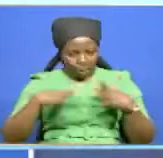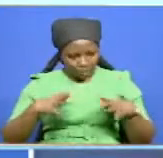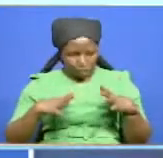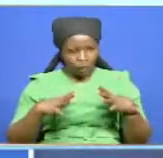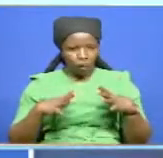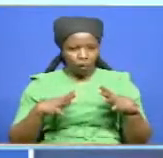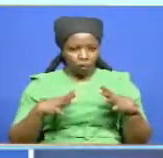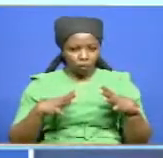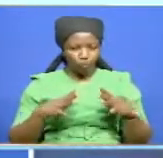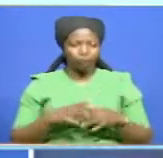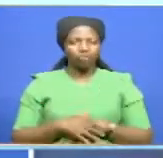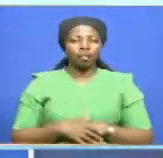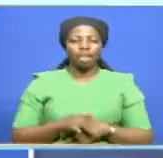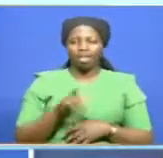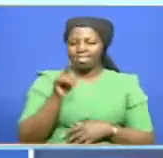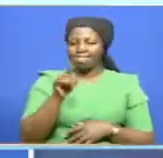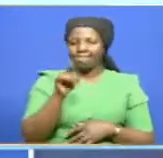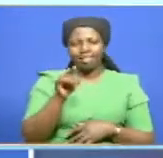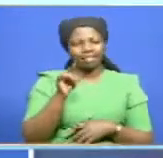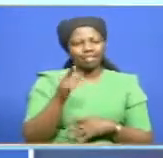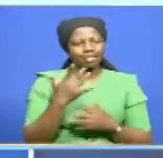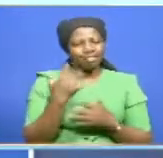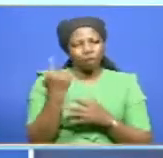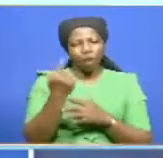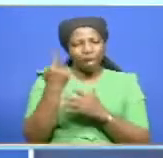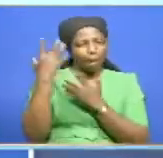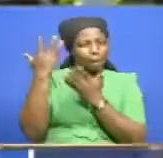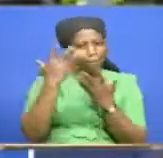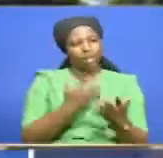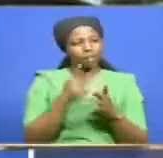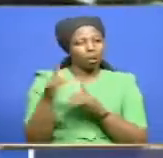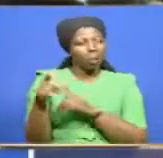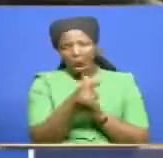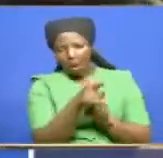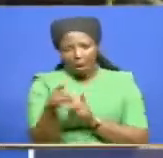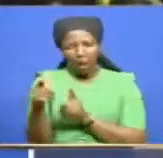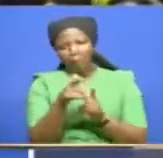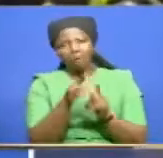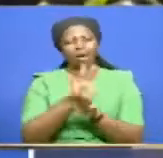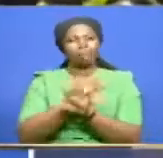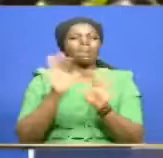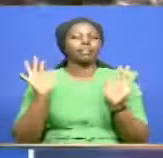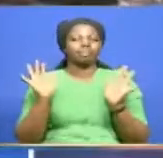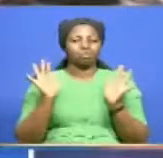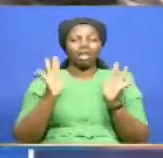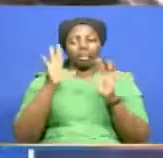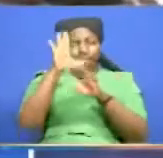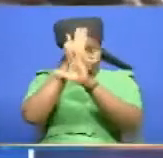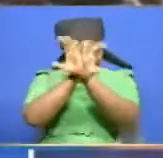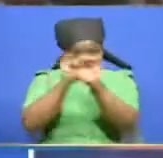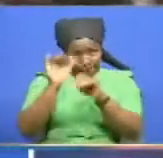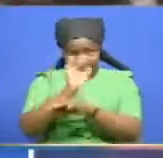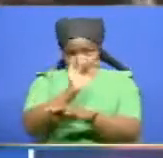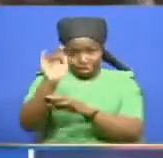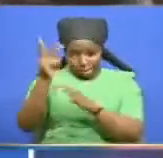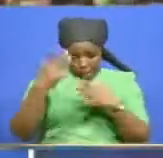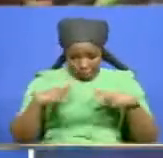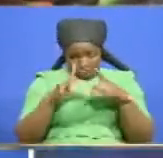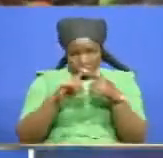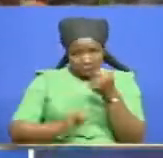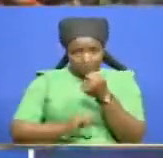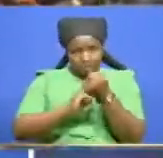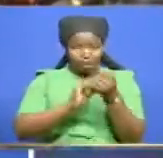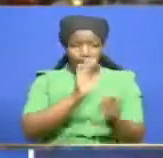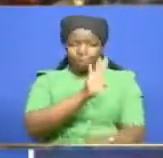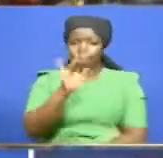mbali, hiyo ni vita inatuletea na umwagikaji wa damu. The head of state rallying Kenyans to support BBI, saying it is the